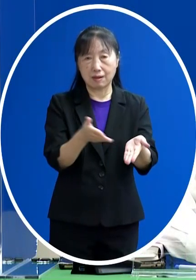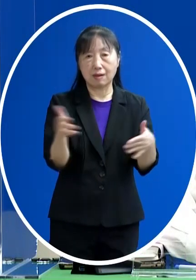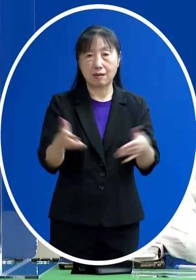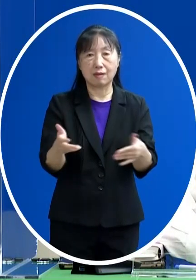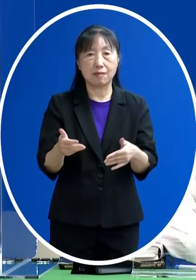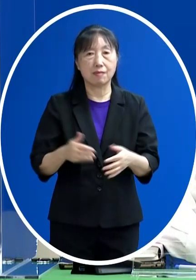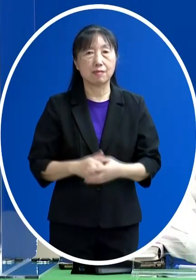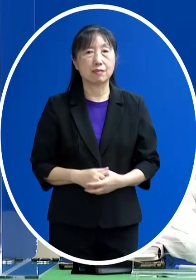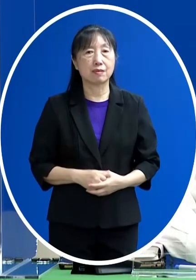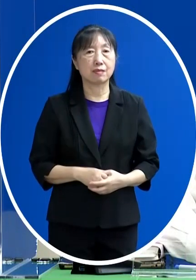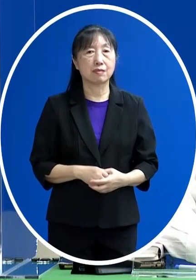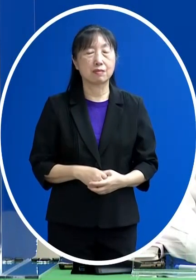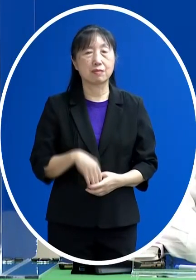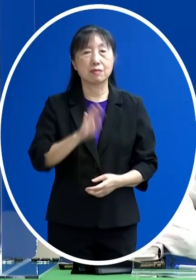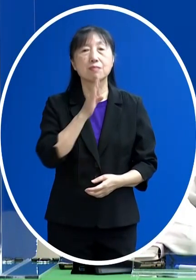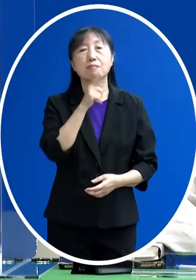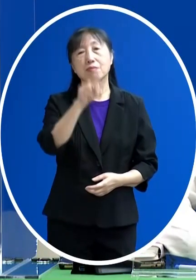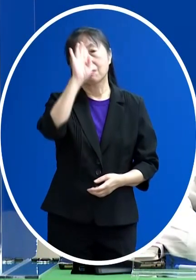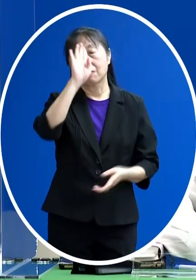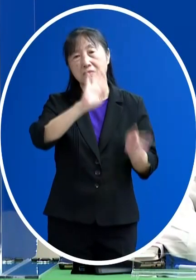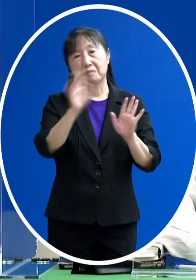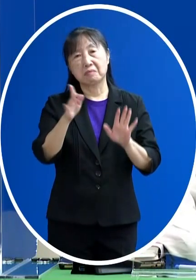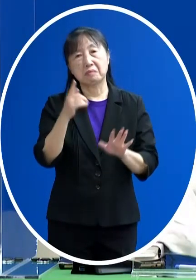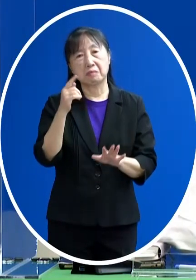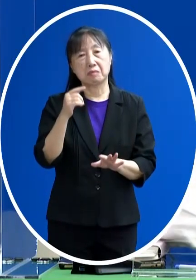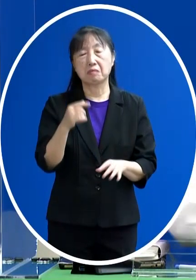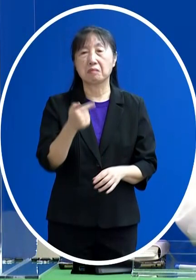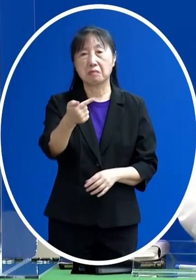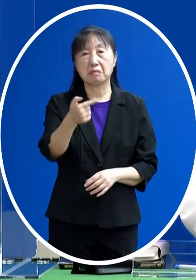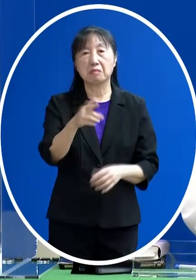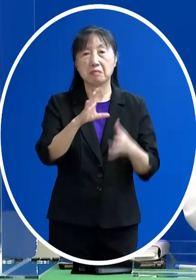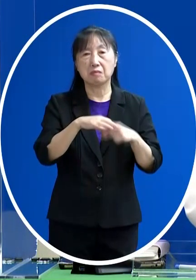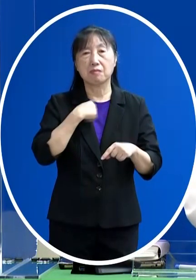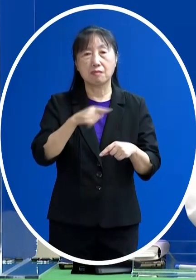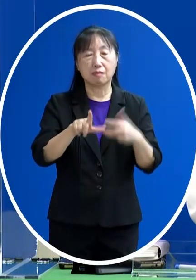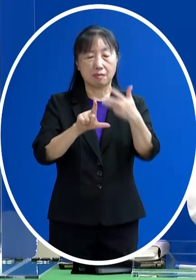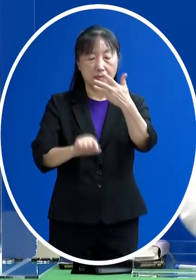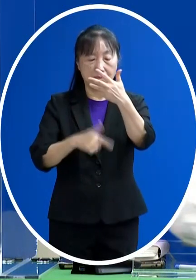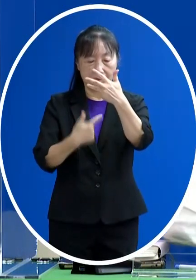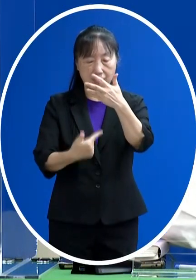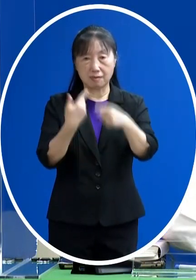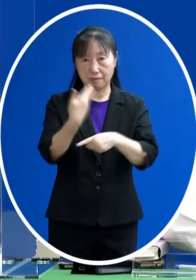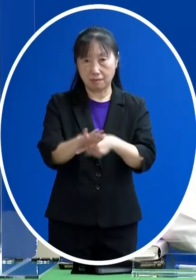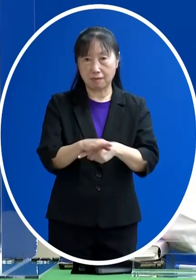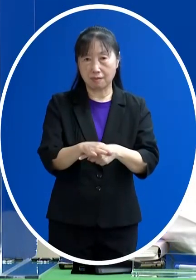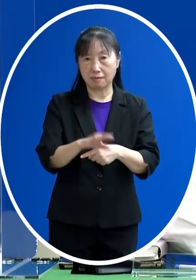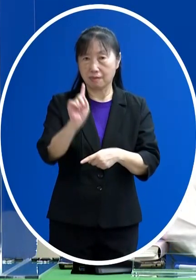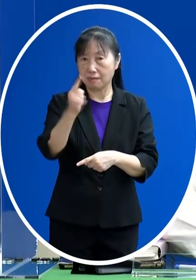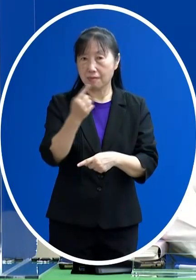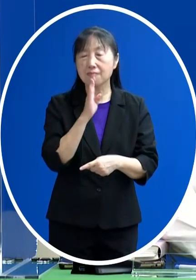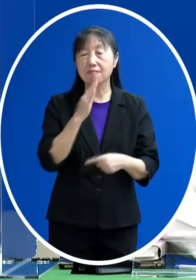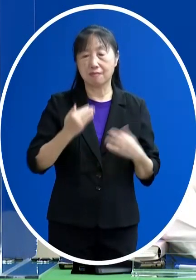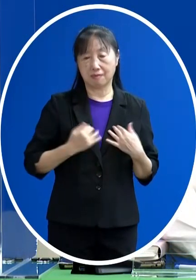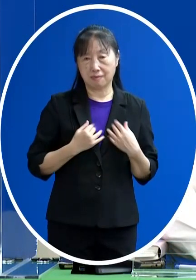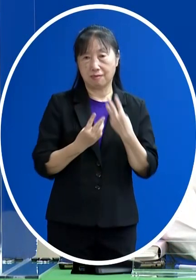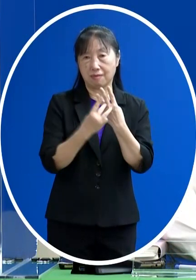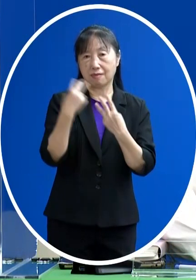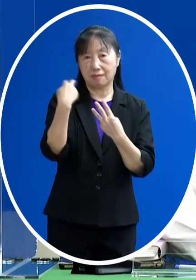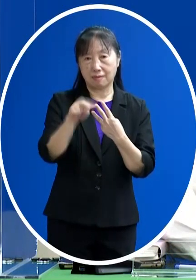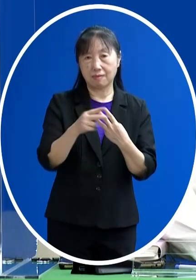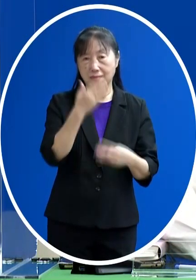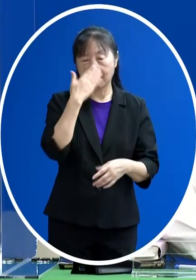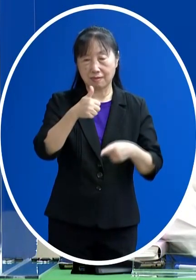哈，不过仍然因为这个病情恶化的关系哦，不幸在8月6号过世，死因的话是有肺炎合并败血性